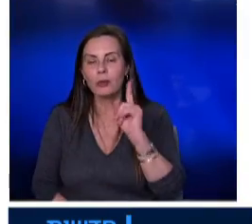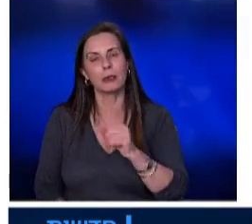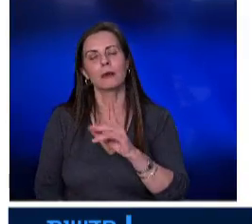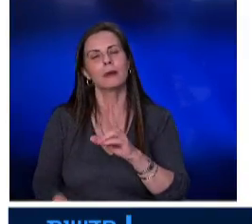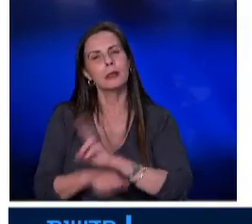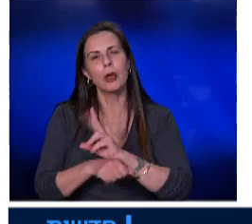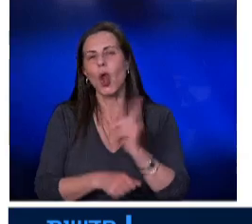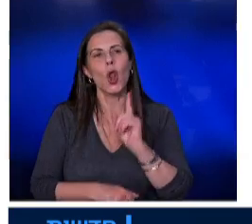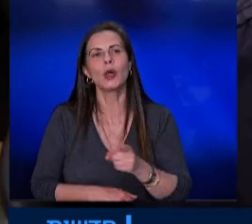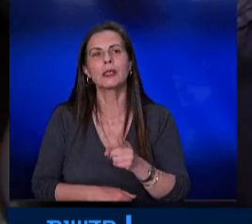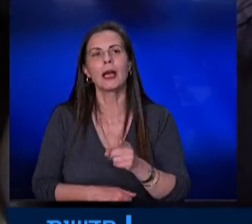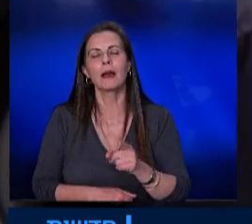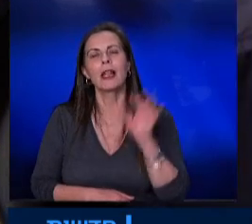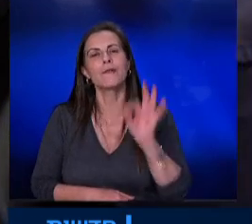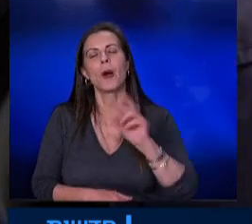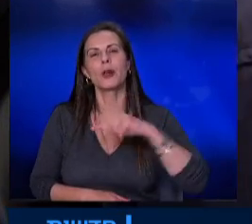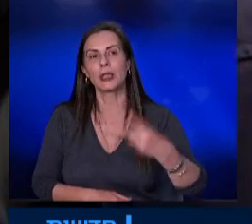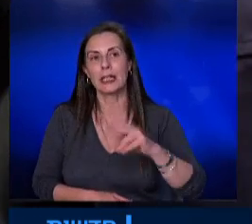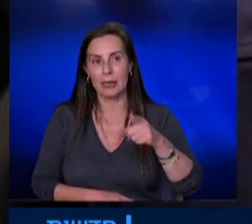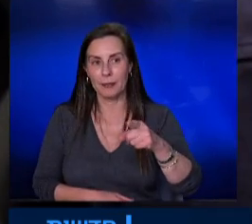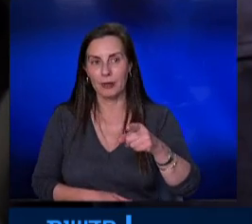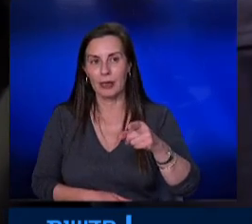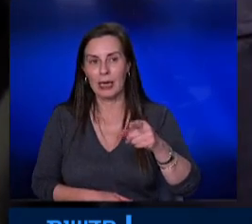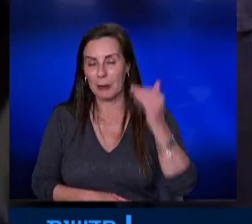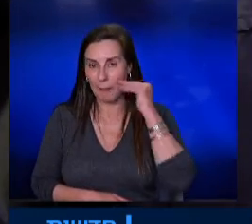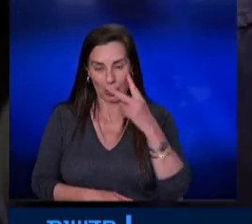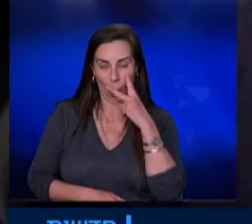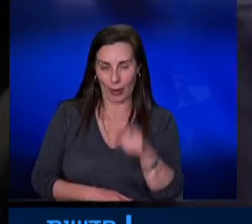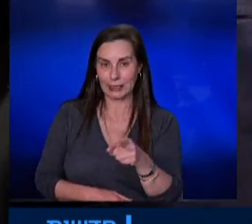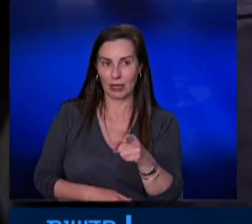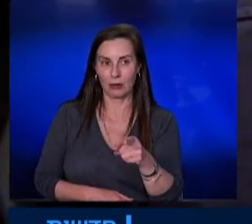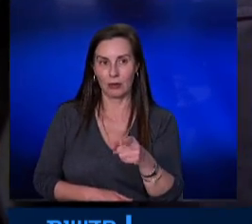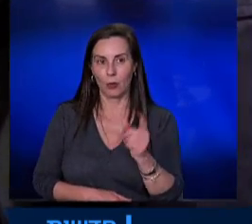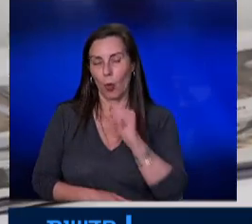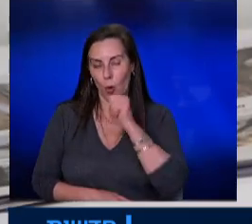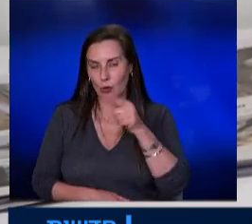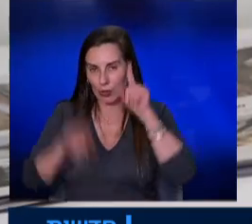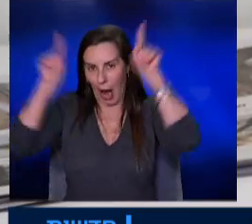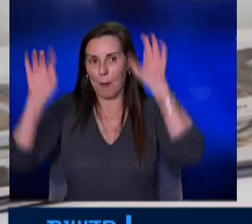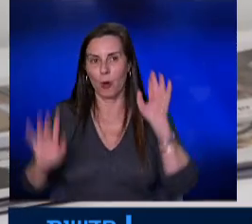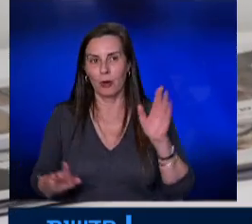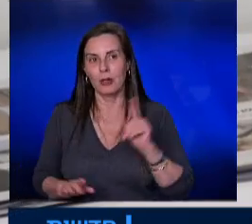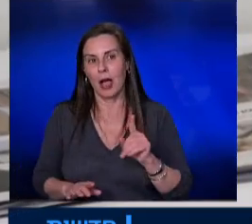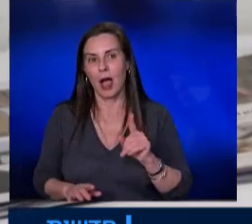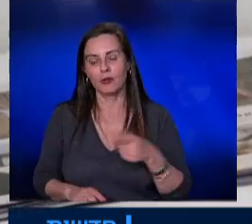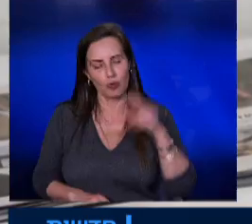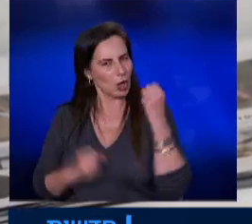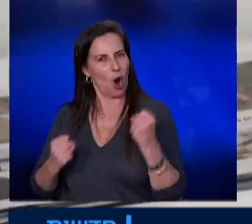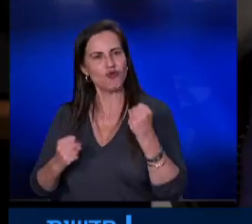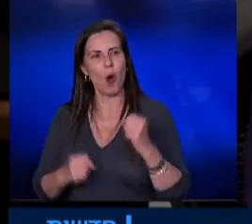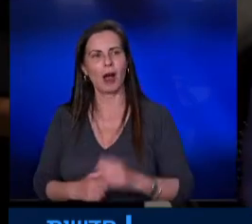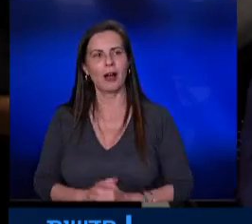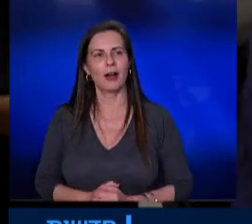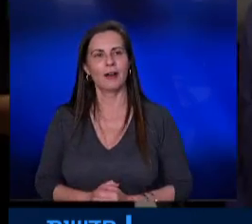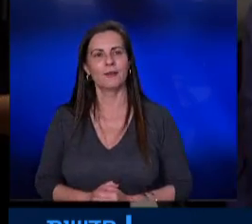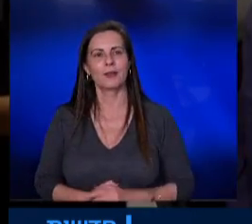תיזהרו, לא צריך להעליב את היריב. אם היריב, נגיד אם ג'ון קרי רואה דבר כזה, אז הוא לא רוצה להיות החמור, אז הוא מקשיח את העמדה